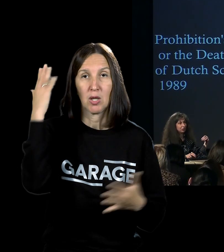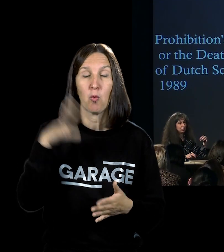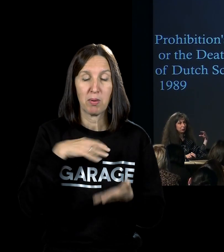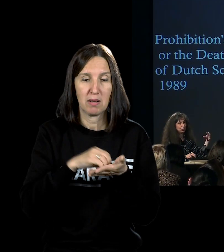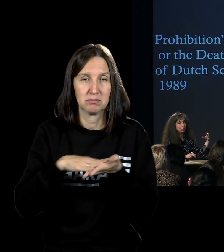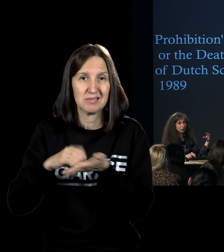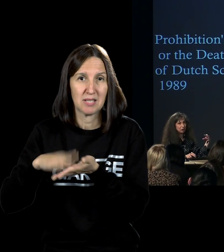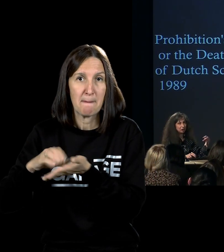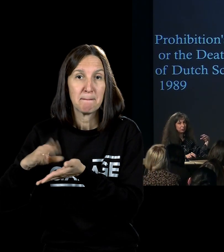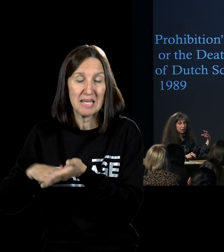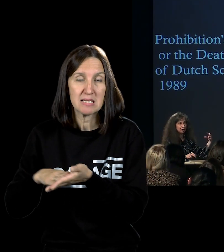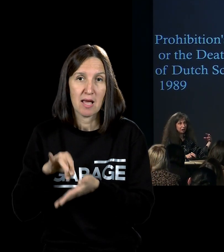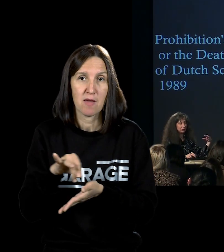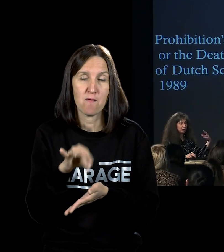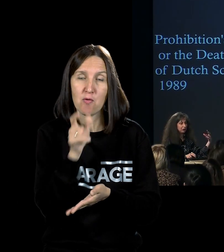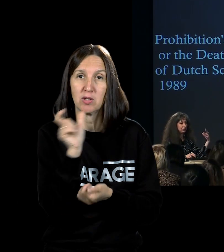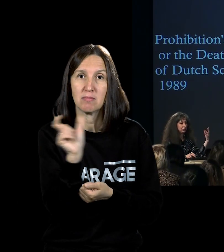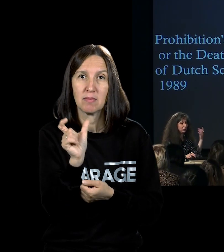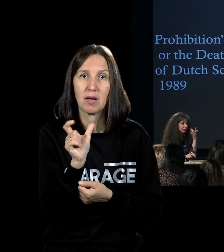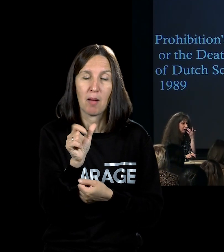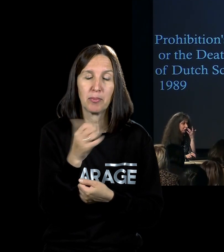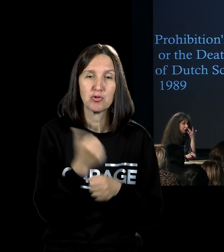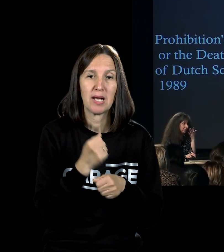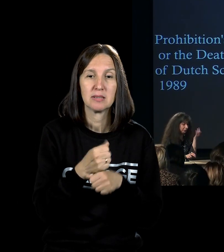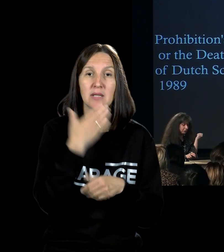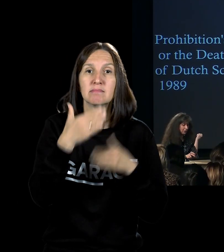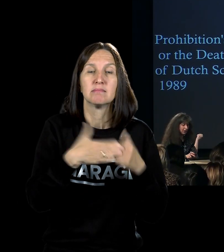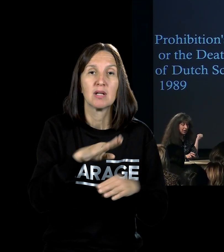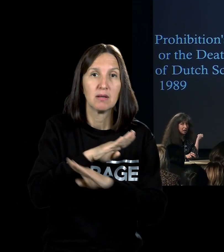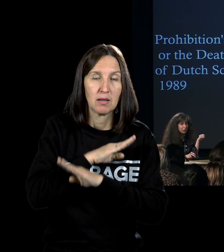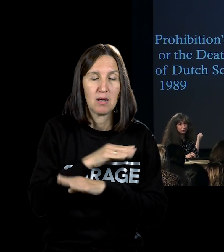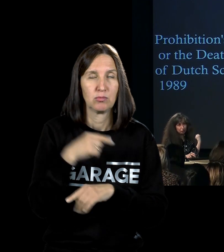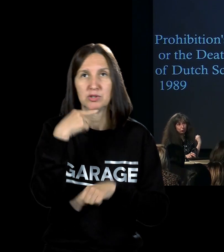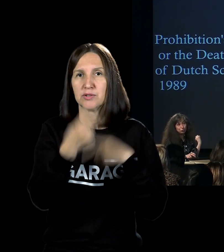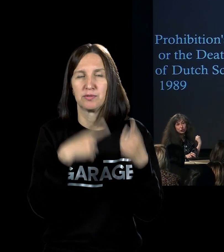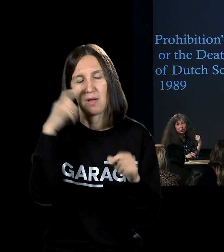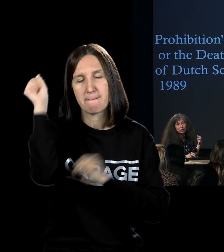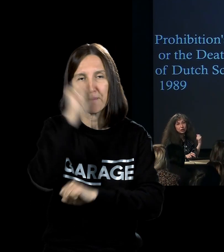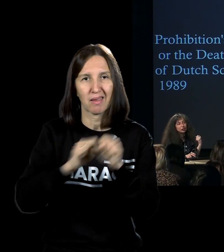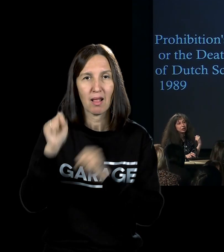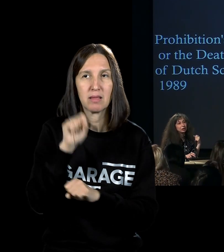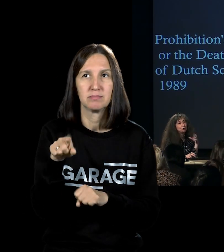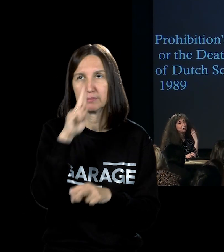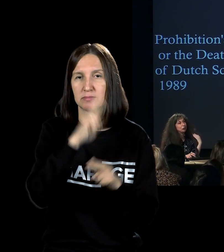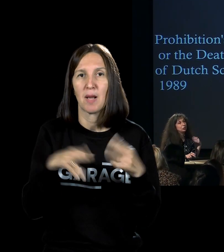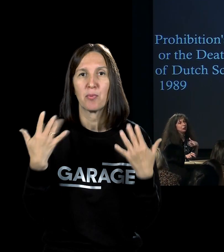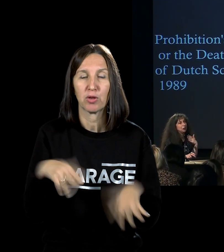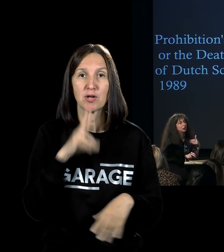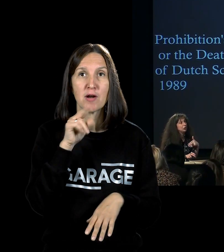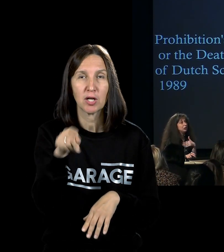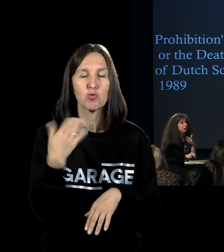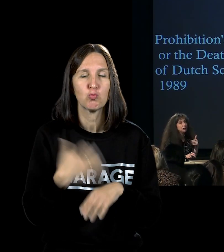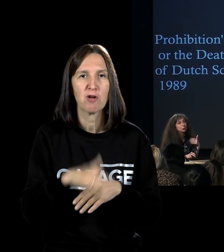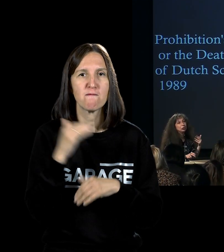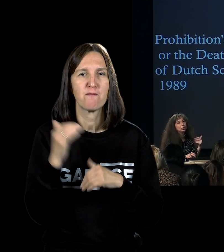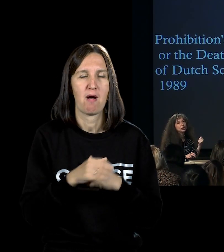стенограмма как бы умирания, бреда и потери речи стала одним из фактов, в том числе и американской литературы, потому что